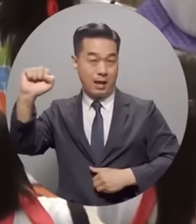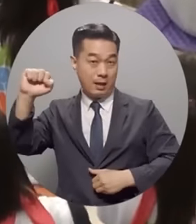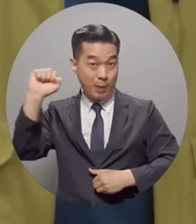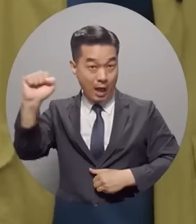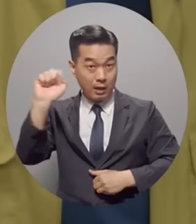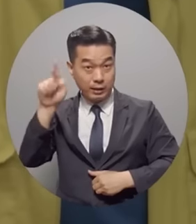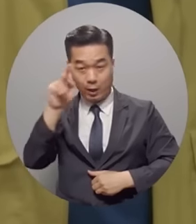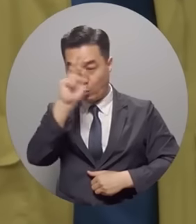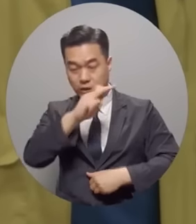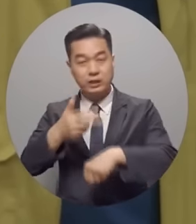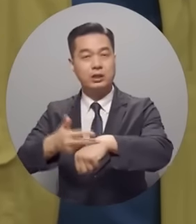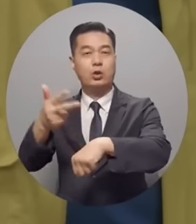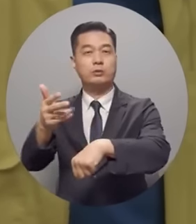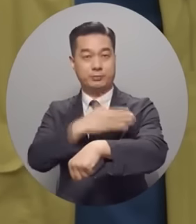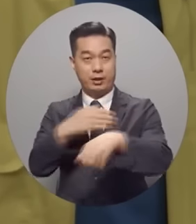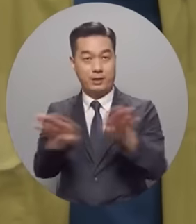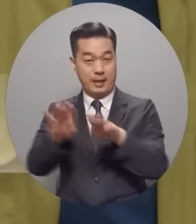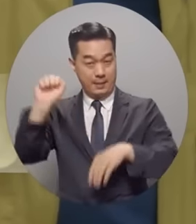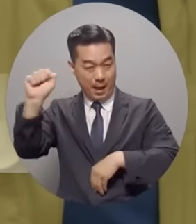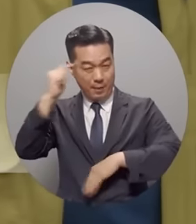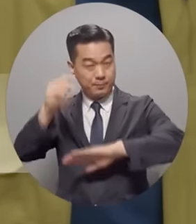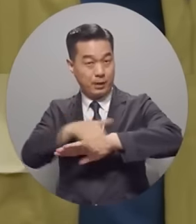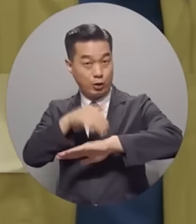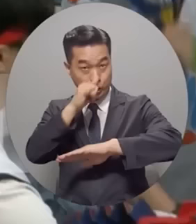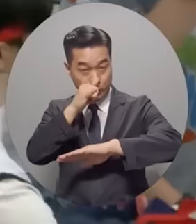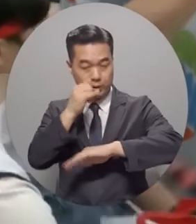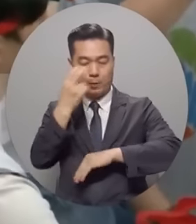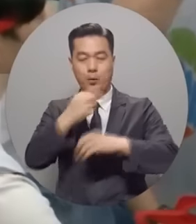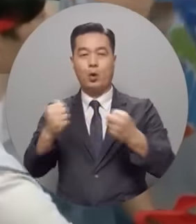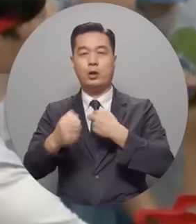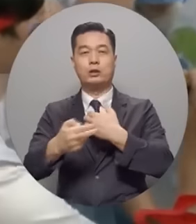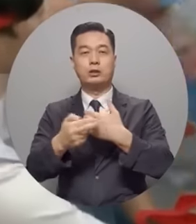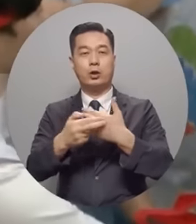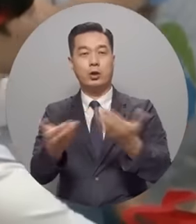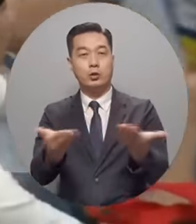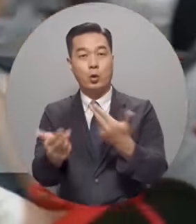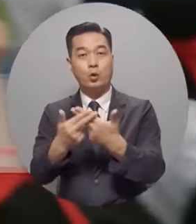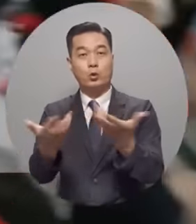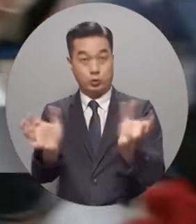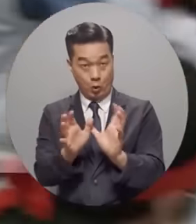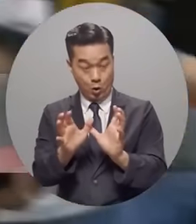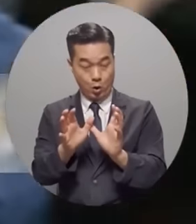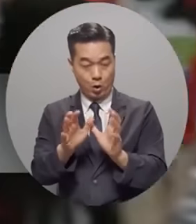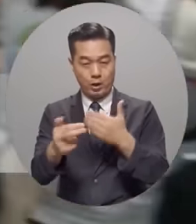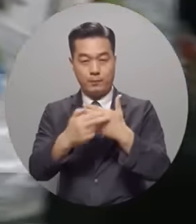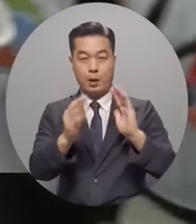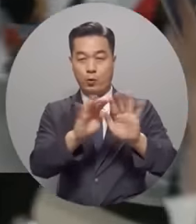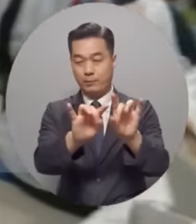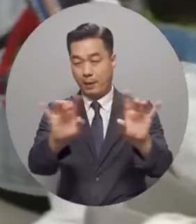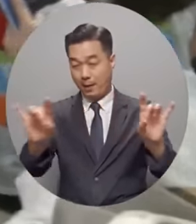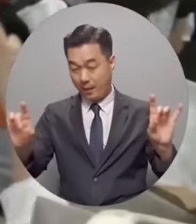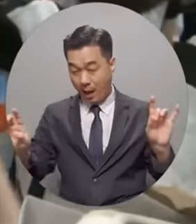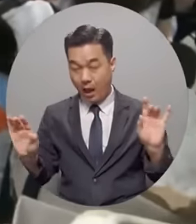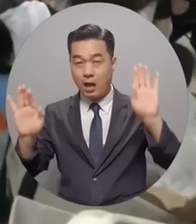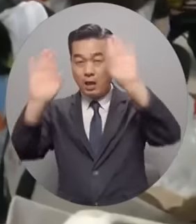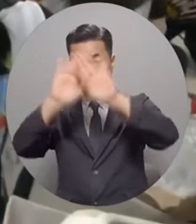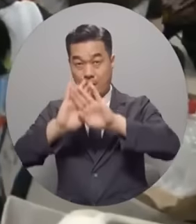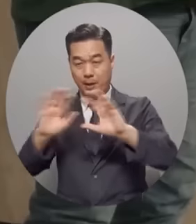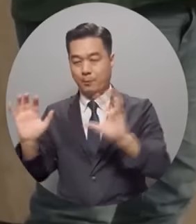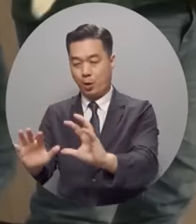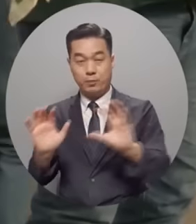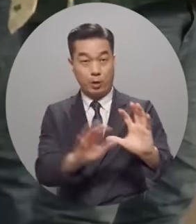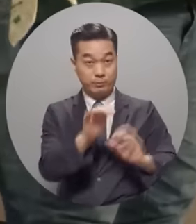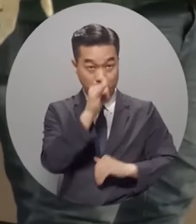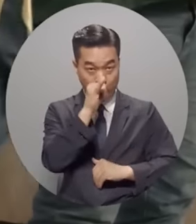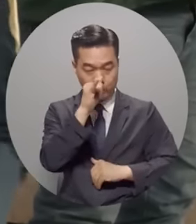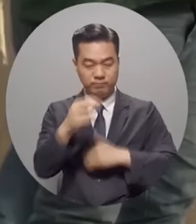내일 오전 7시부터 파업을 예고한 보건의료 노조는 오후 들어 산하 병원별로 전야제를 열고 있습니다. 간호법